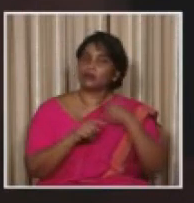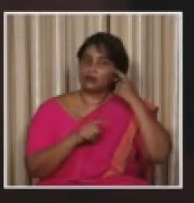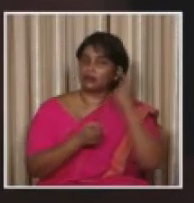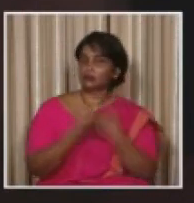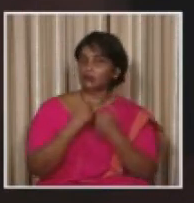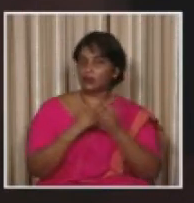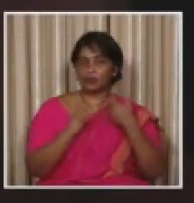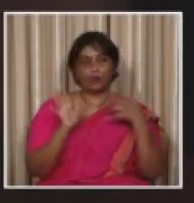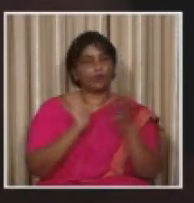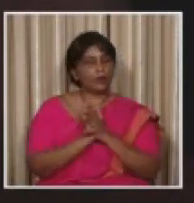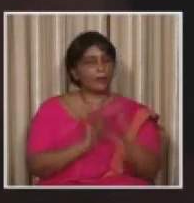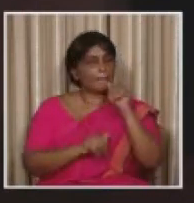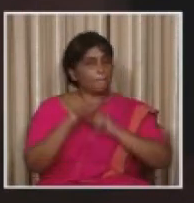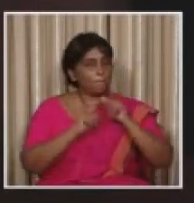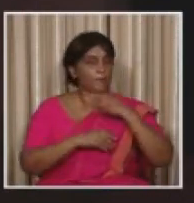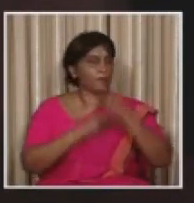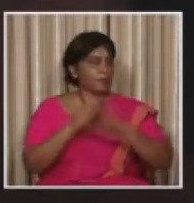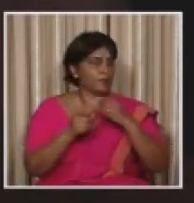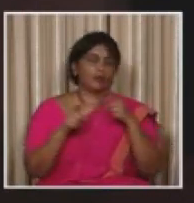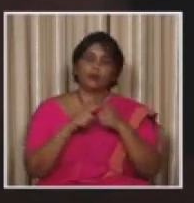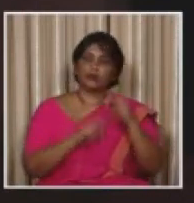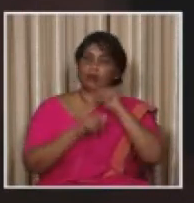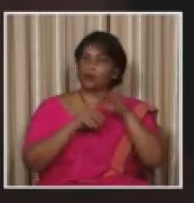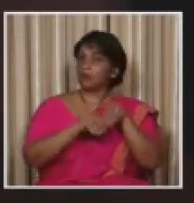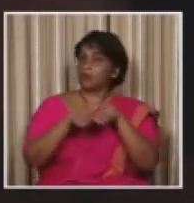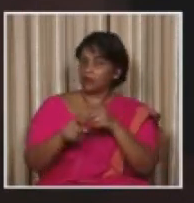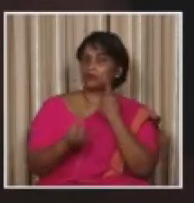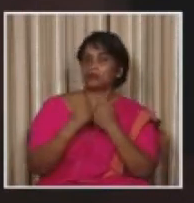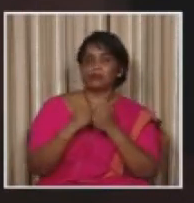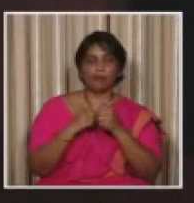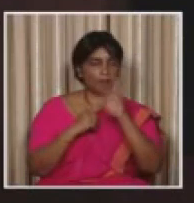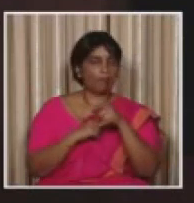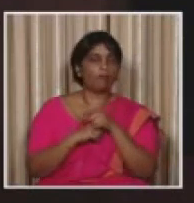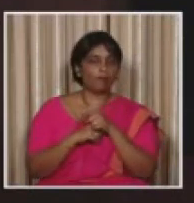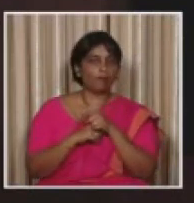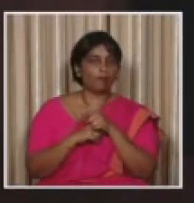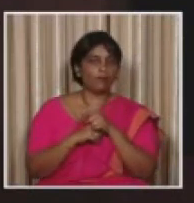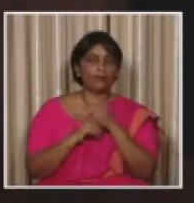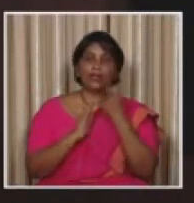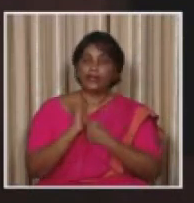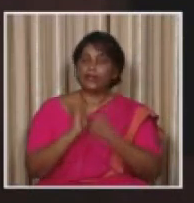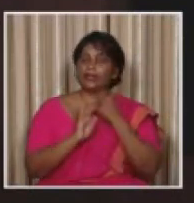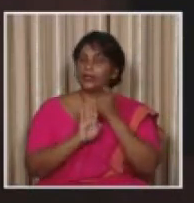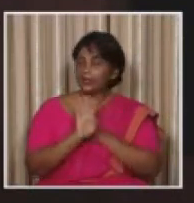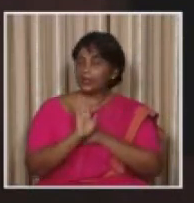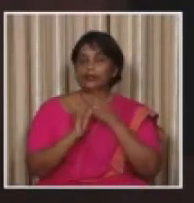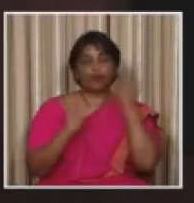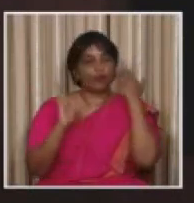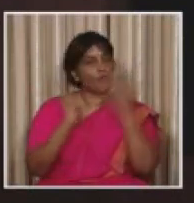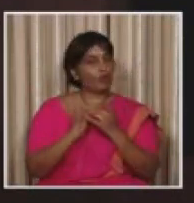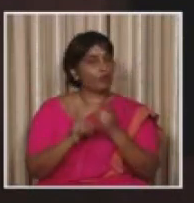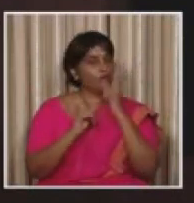නියාමනයත් සමගම ප්‍රතිකර්මකම නිෂ්පාදනය වගේම ඖෂධ වගාවත් නියාමනයේ ලක් වෙනවා. ඒ නීති රීති ඉවහල් කරගෙන අපිට පුළුවන්